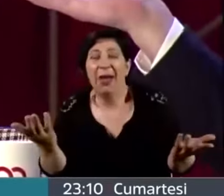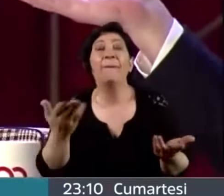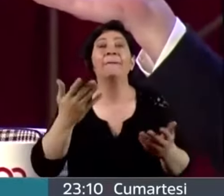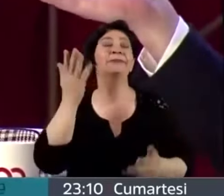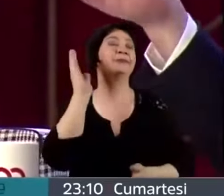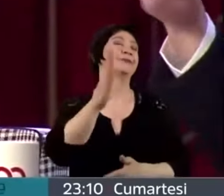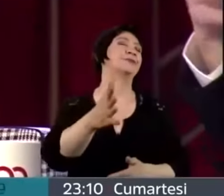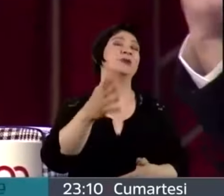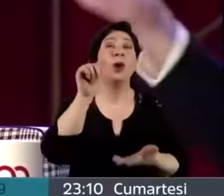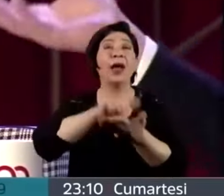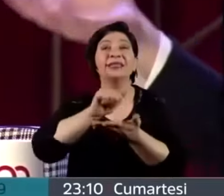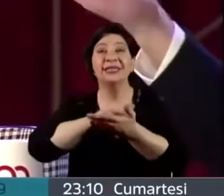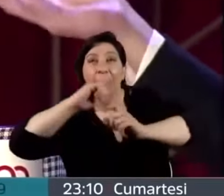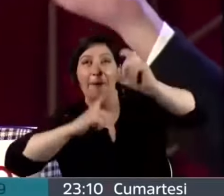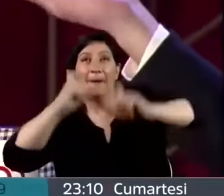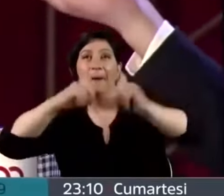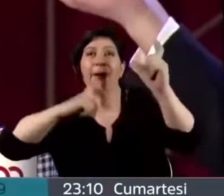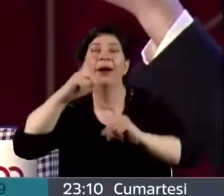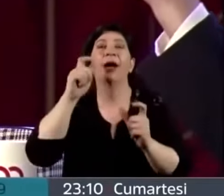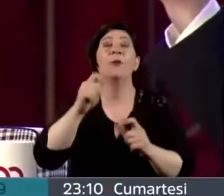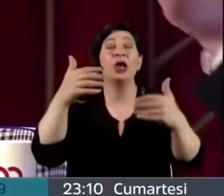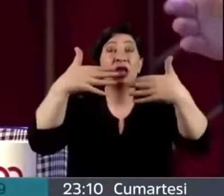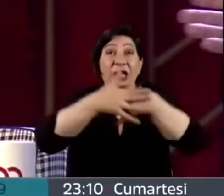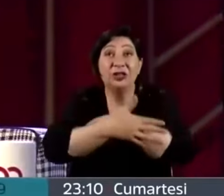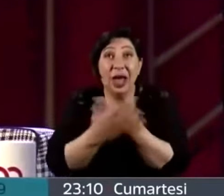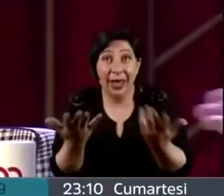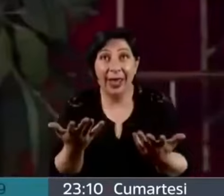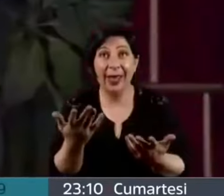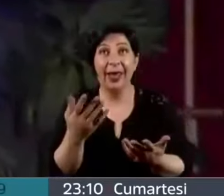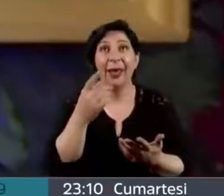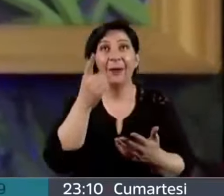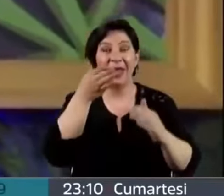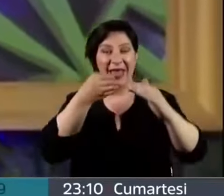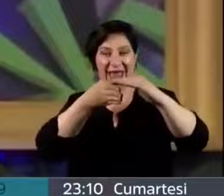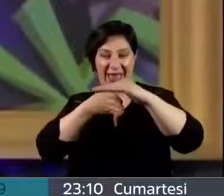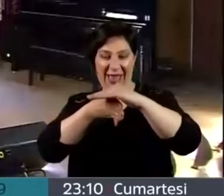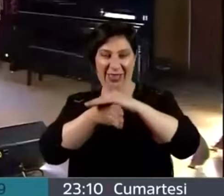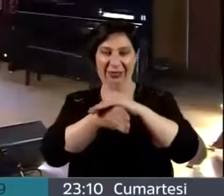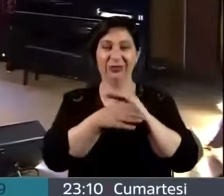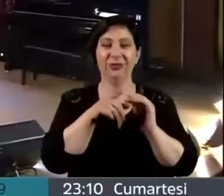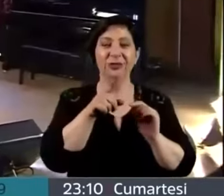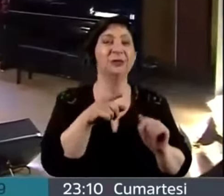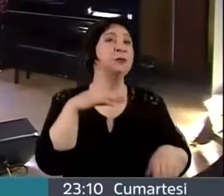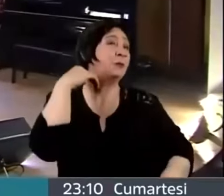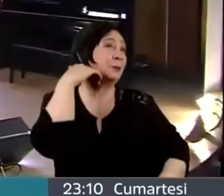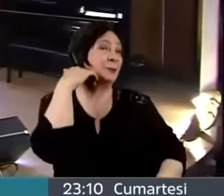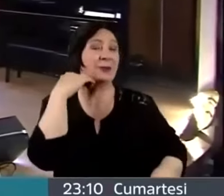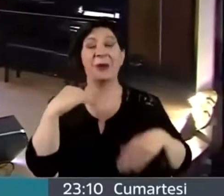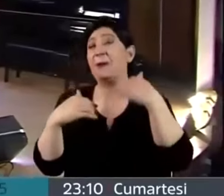meğerse gazeteciler var. Yani böyle gece vakti böyle bir giriş gibi bir yerde. Siz böyle